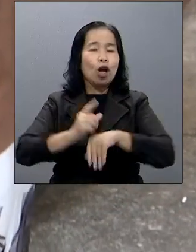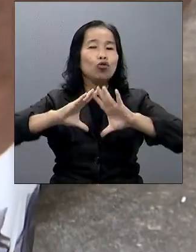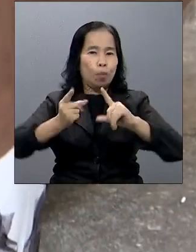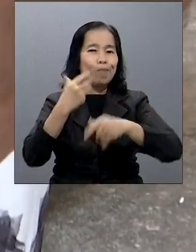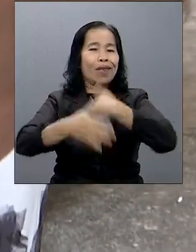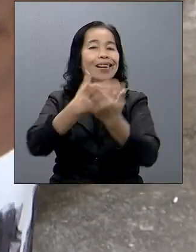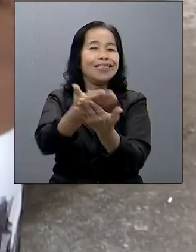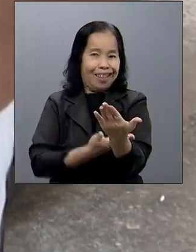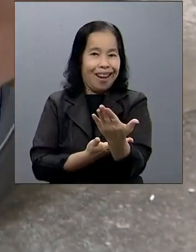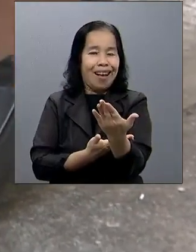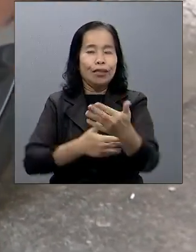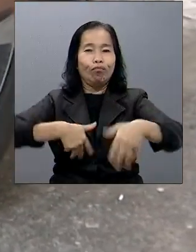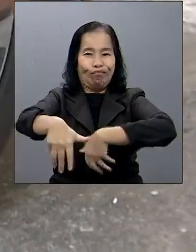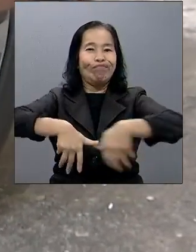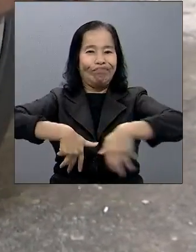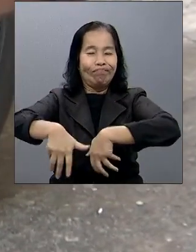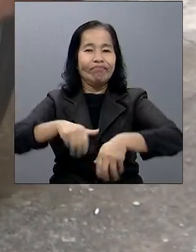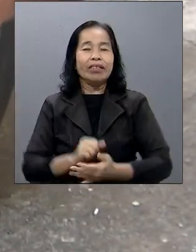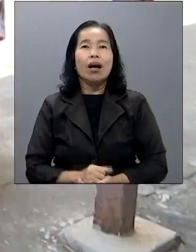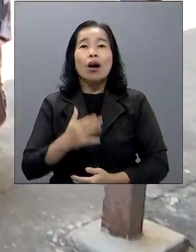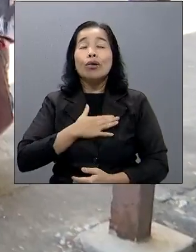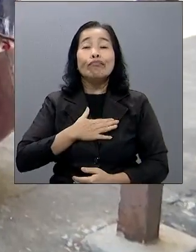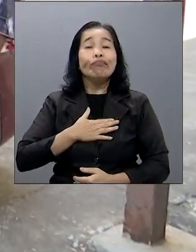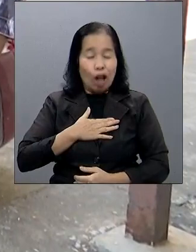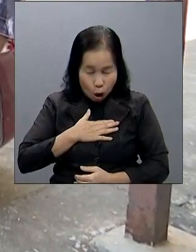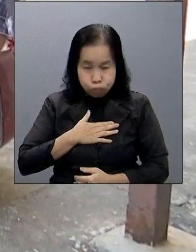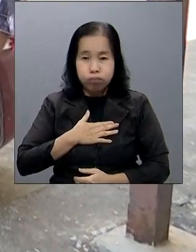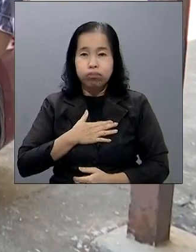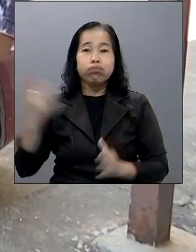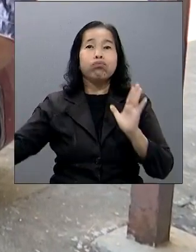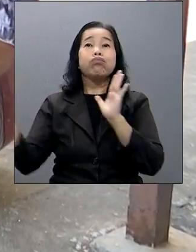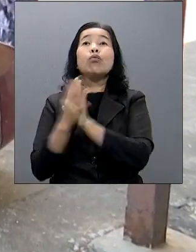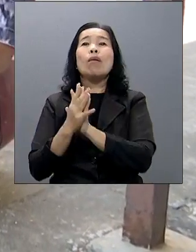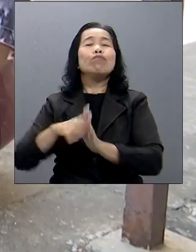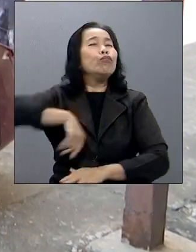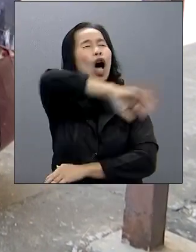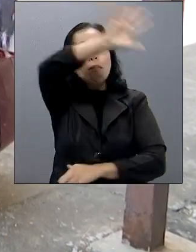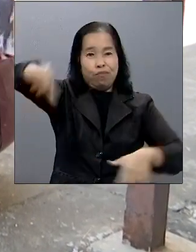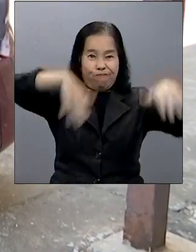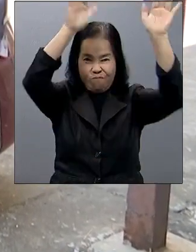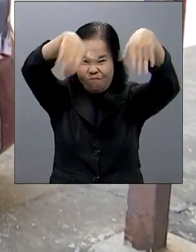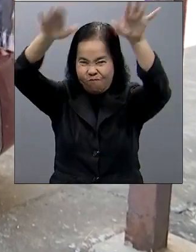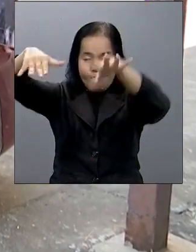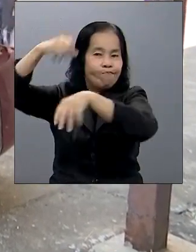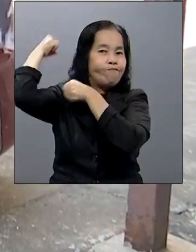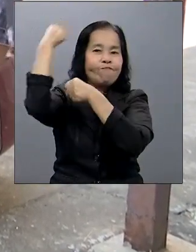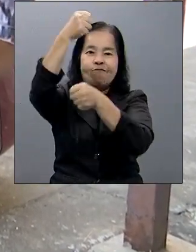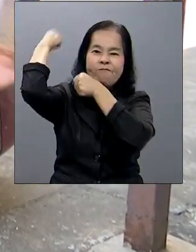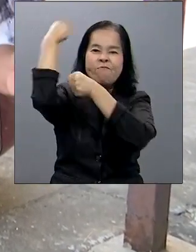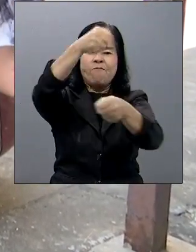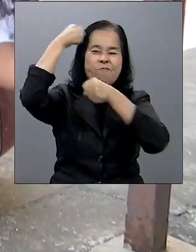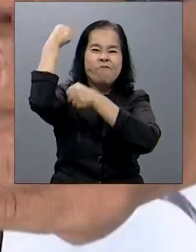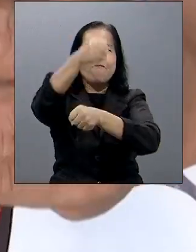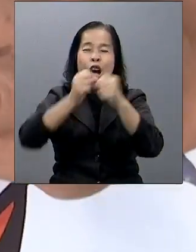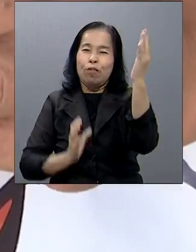รากหญ้าทั่วไทยเขาประกาศรวมพลผู้ค้าสลากรายย่อยทั่วประเทศเลยนะคะเตรียมเดินทางไปที่รั